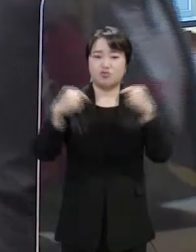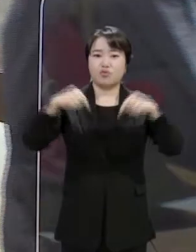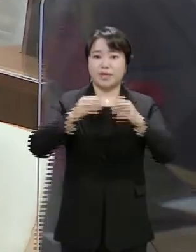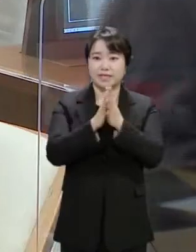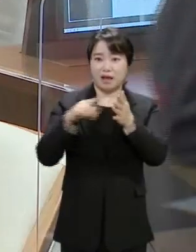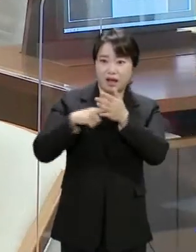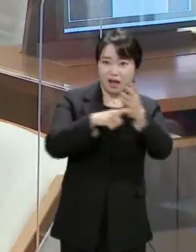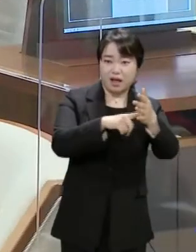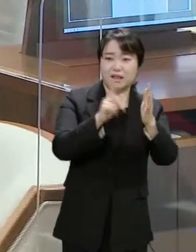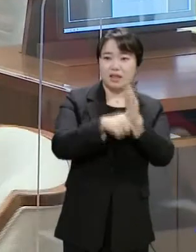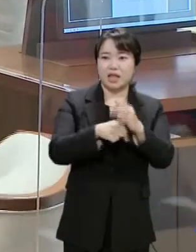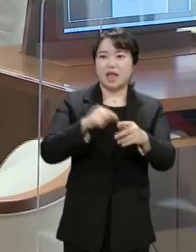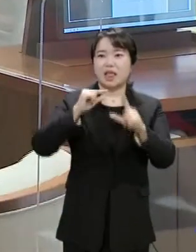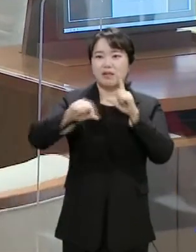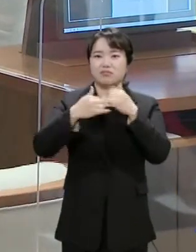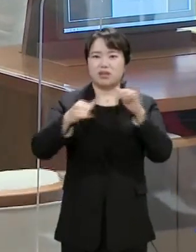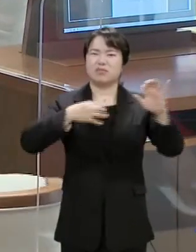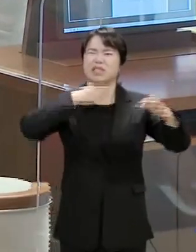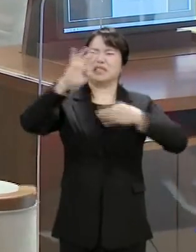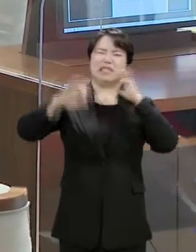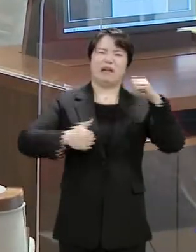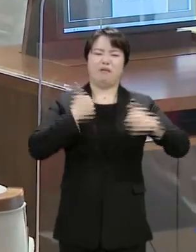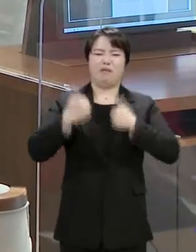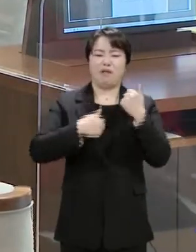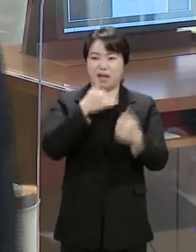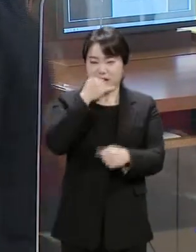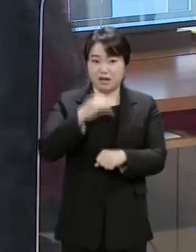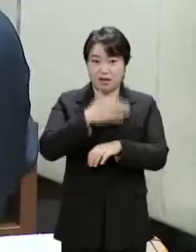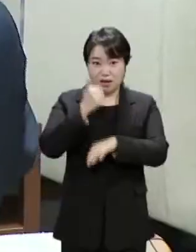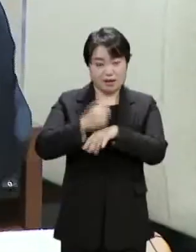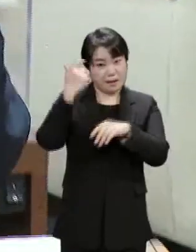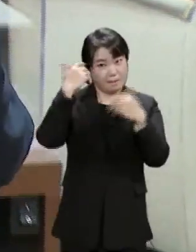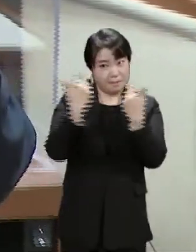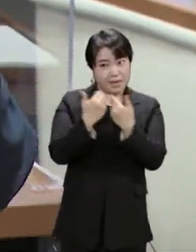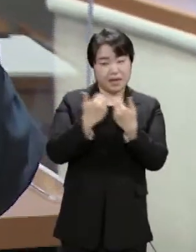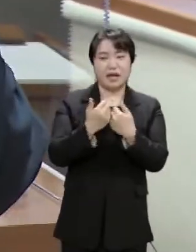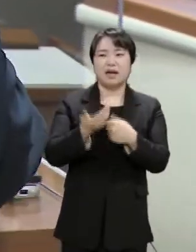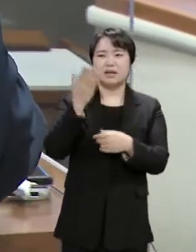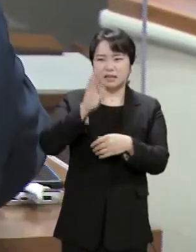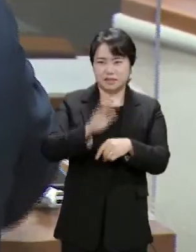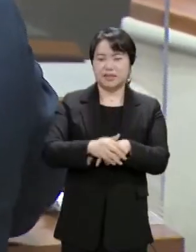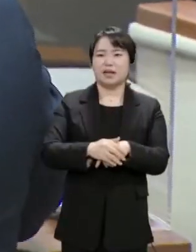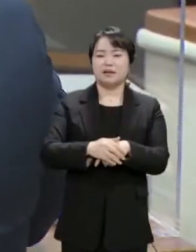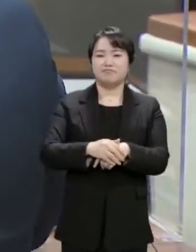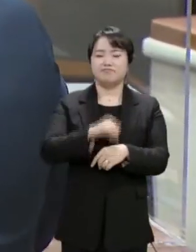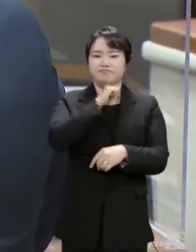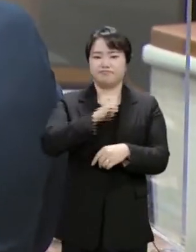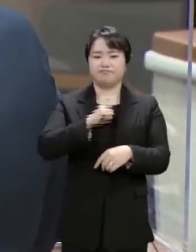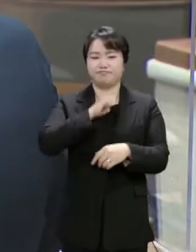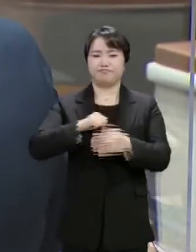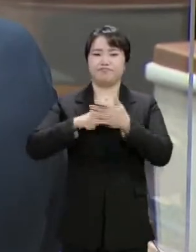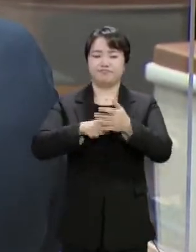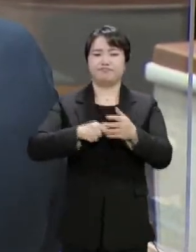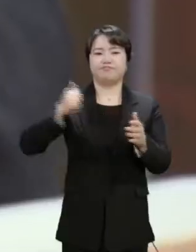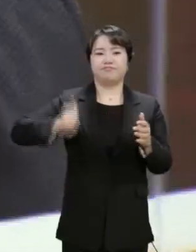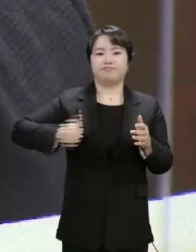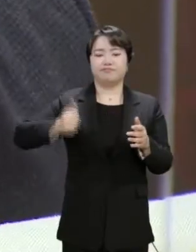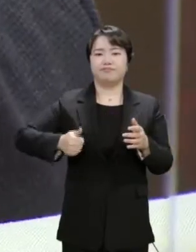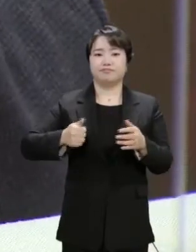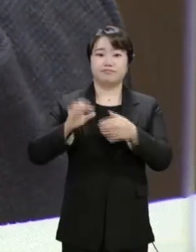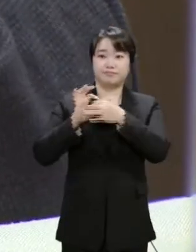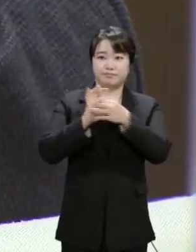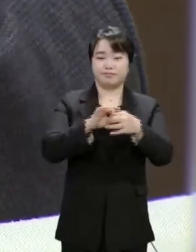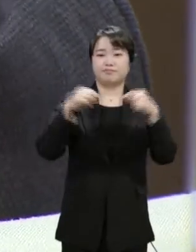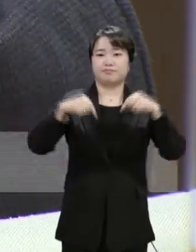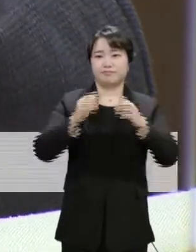하자 일부 의원들의 고성이 오갑니다. 의원들의 반발 속에서도 의장은 꿋꿋이 의사 진행을 이어갑니다.